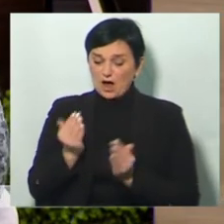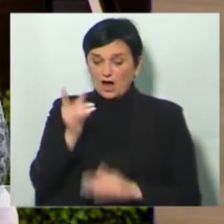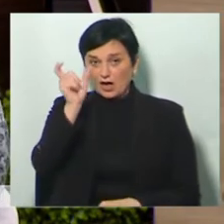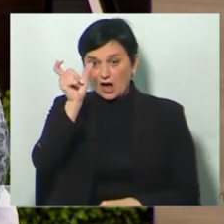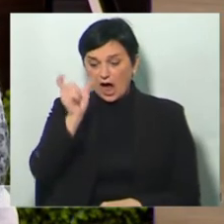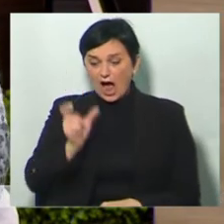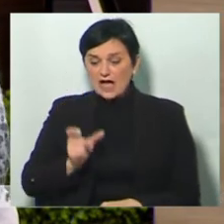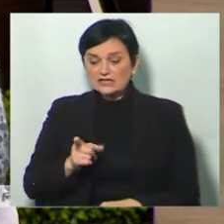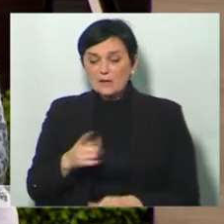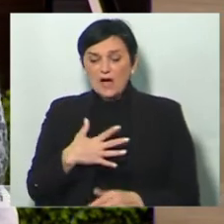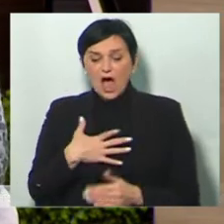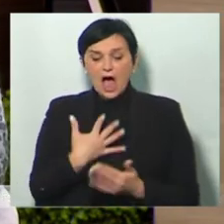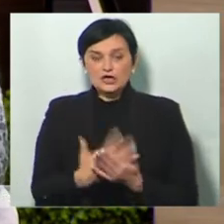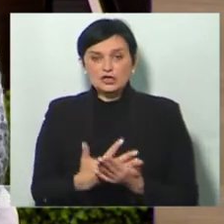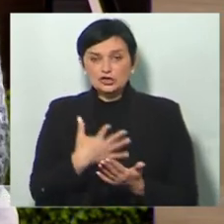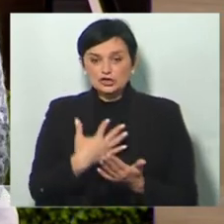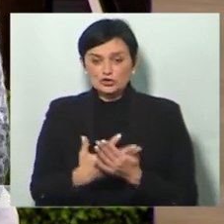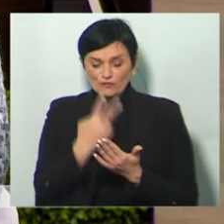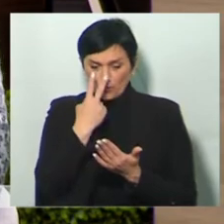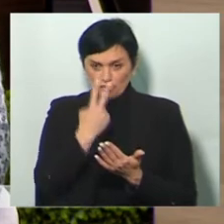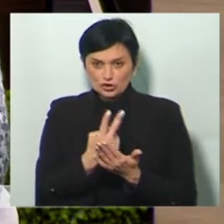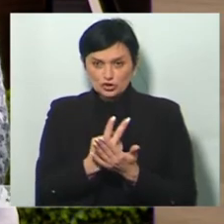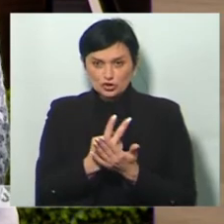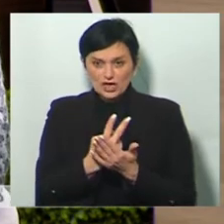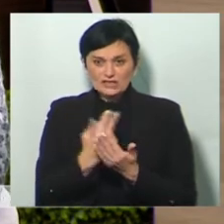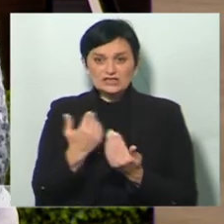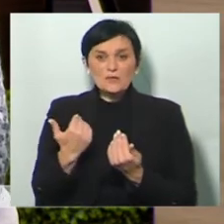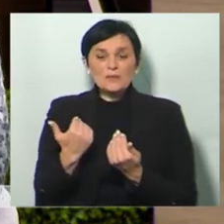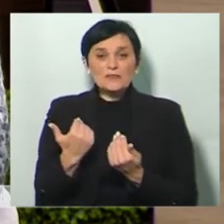ადამიანის აქტივობა ჩანს, ანუ მისი